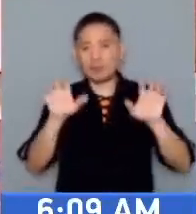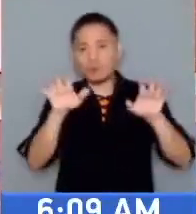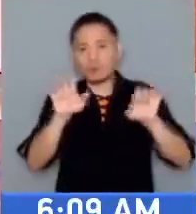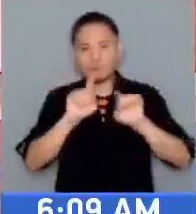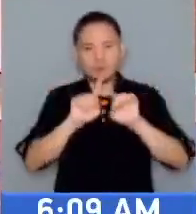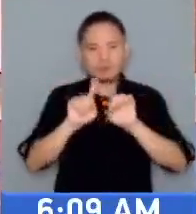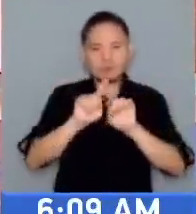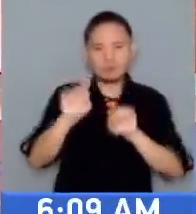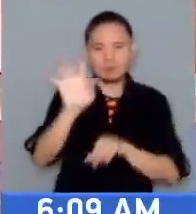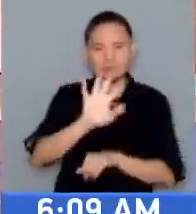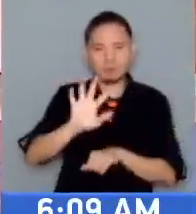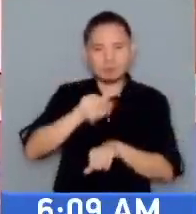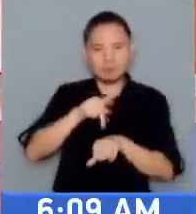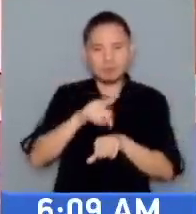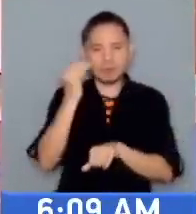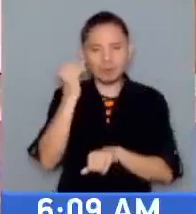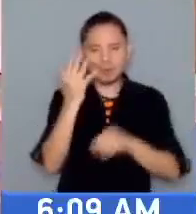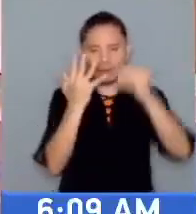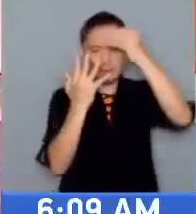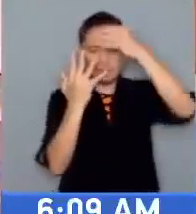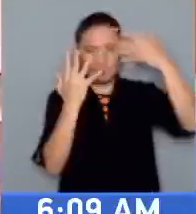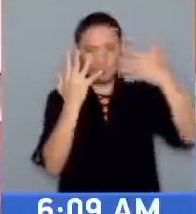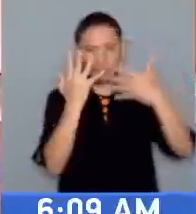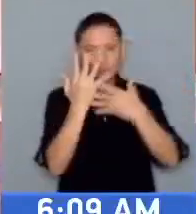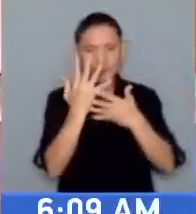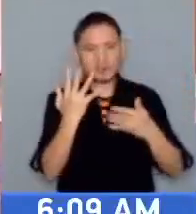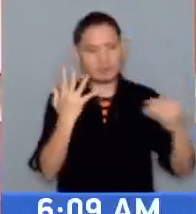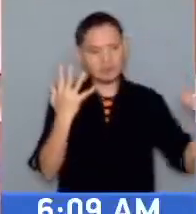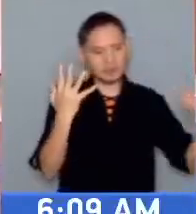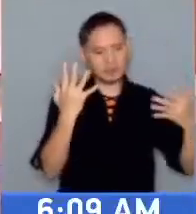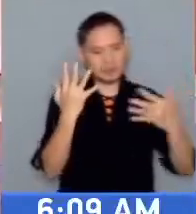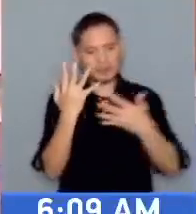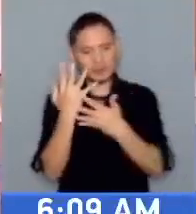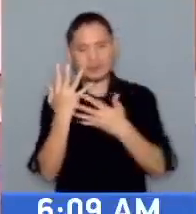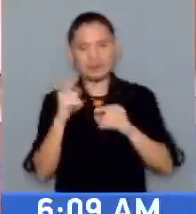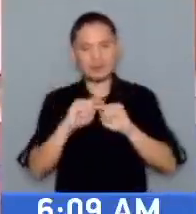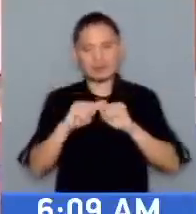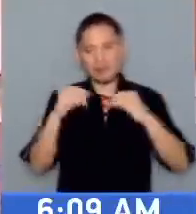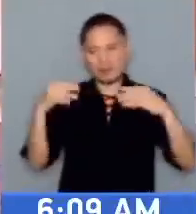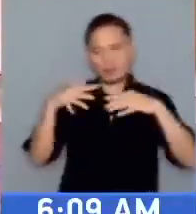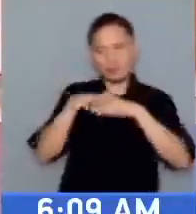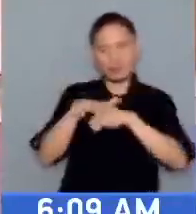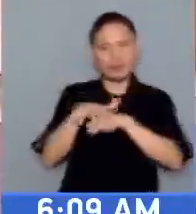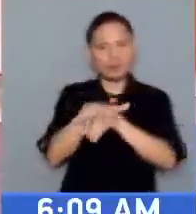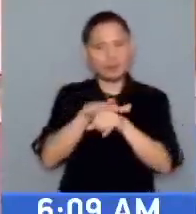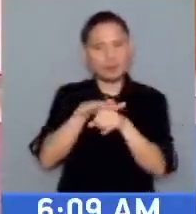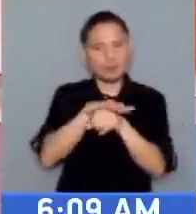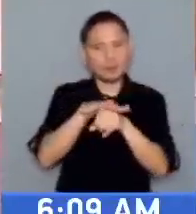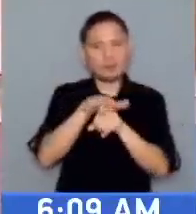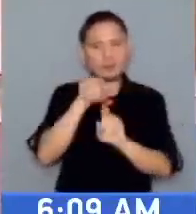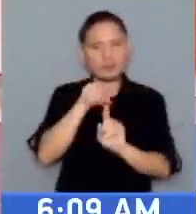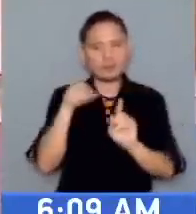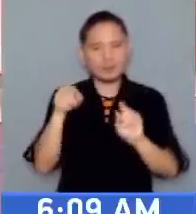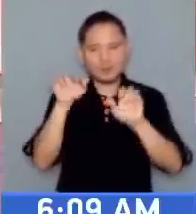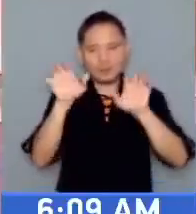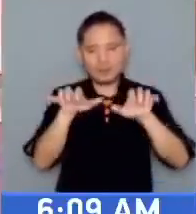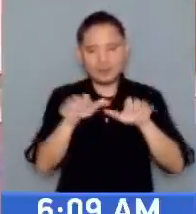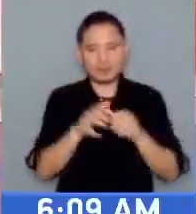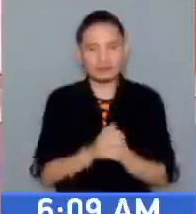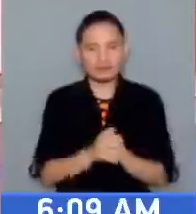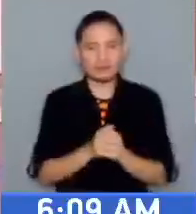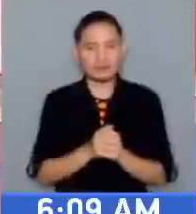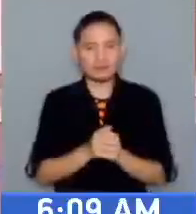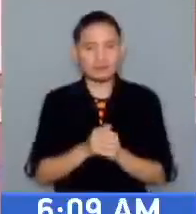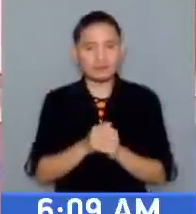amihan, easterlies at mga local thunderstorm ayon sa PAGASA. Mga kapuso, posible namang matapos ang buwang ito na walang mabubuo